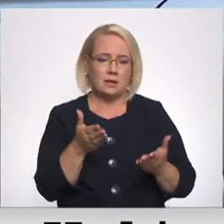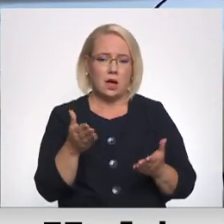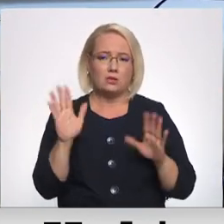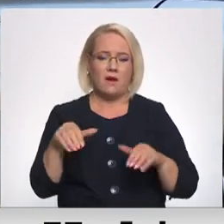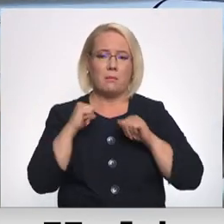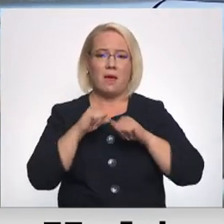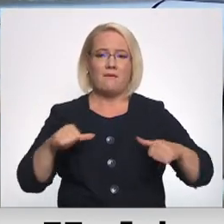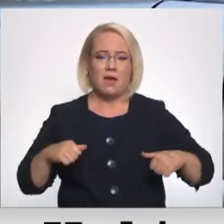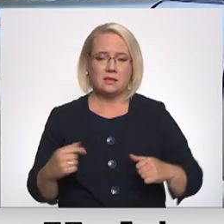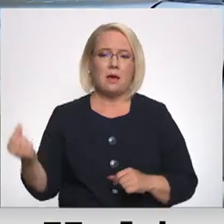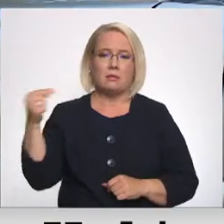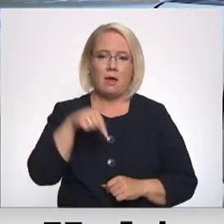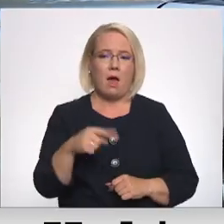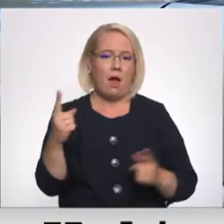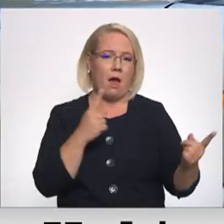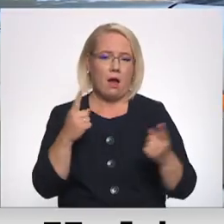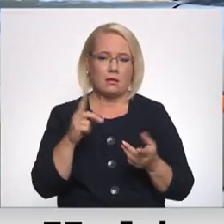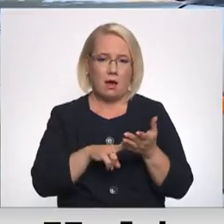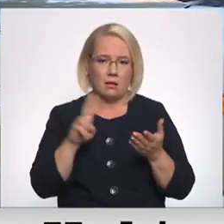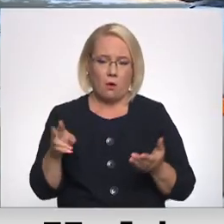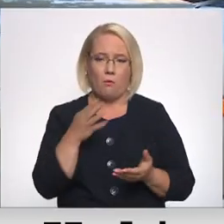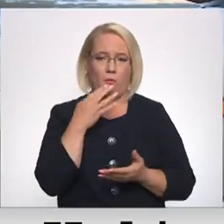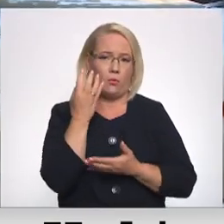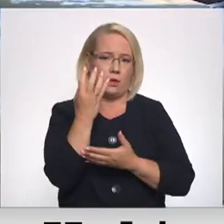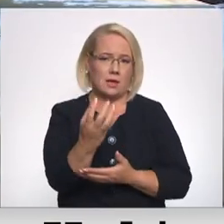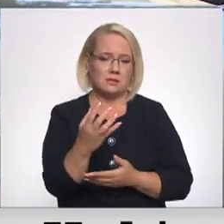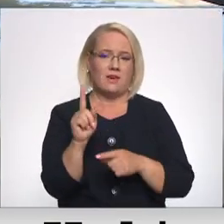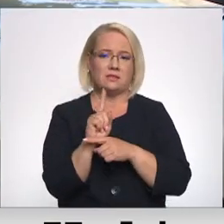šeit pie vēstniecības nākt joprojām un atstāt ziedus vai sveces. Ilze.